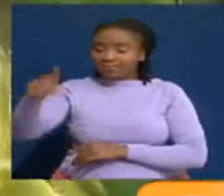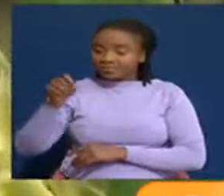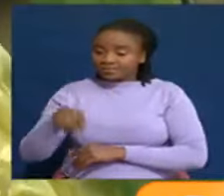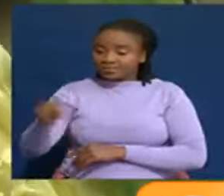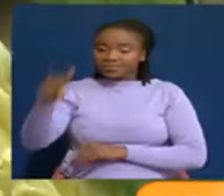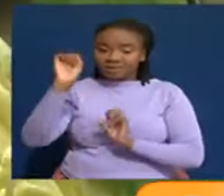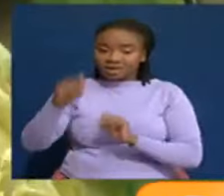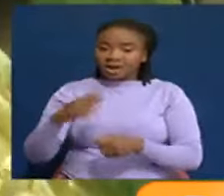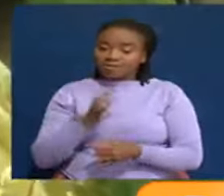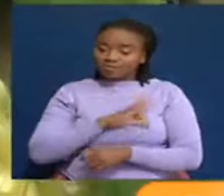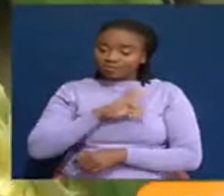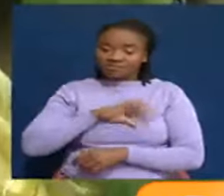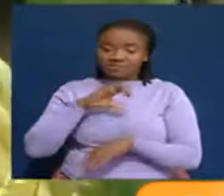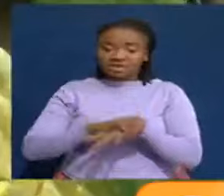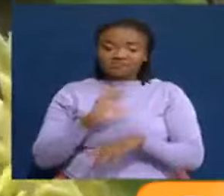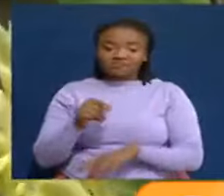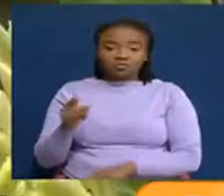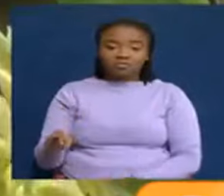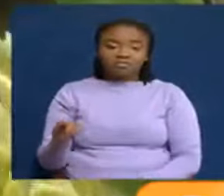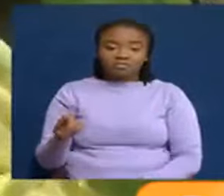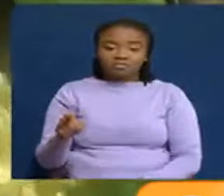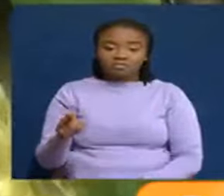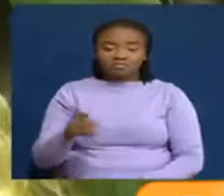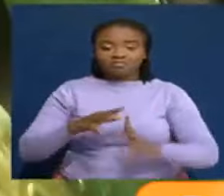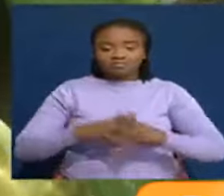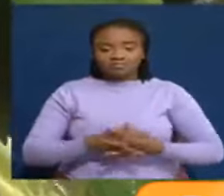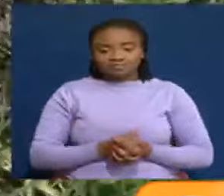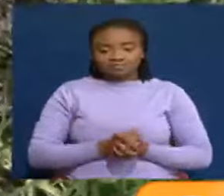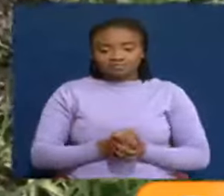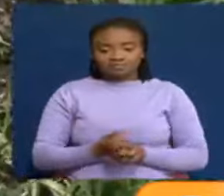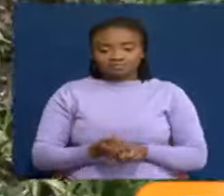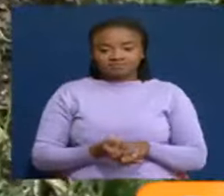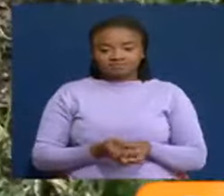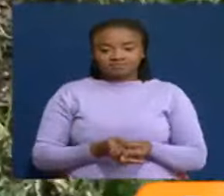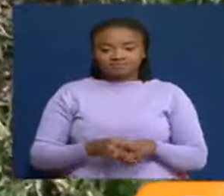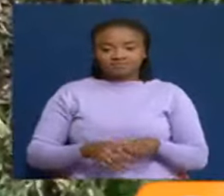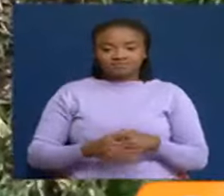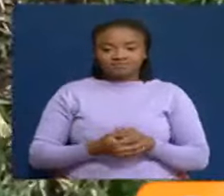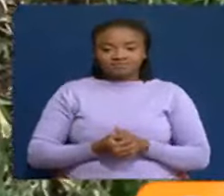ya kujikimu. Loro Tieno, Runinga ya Citizen.